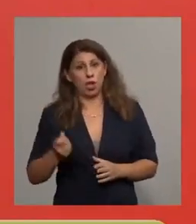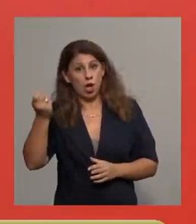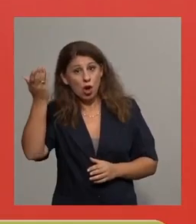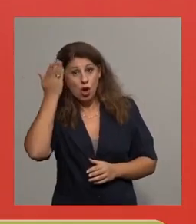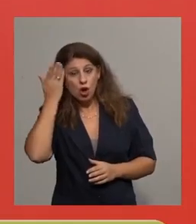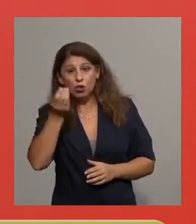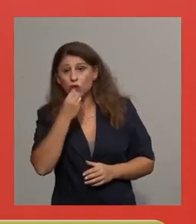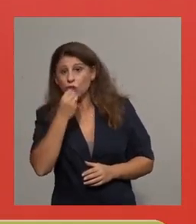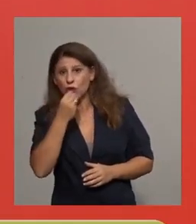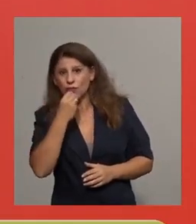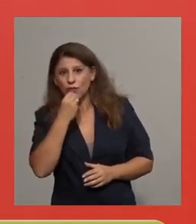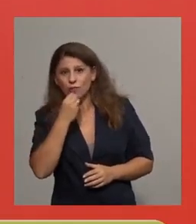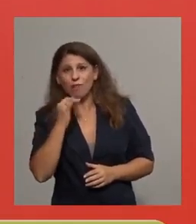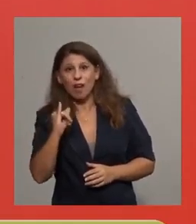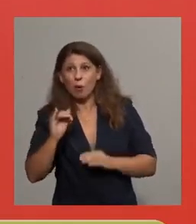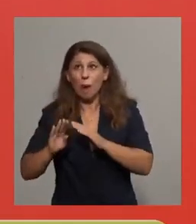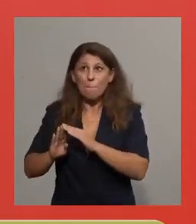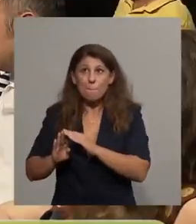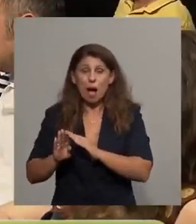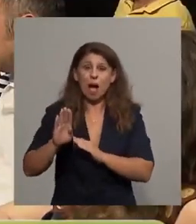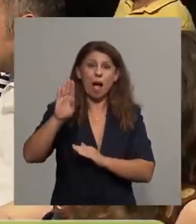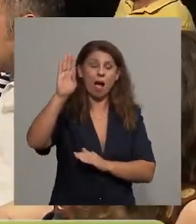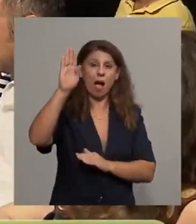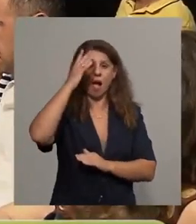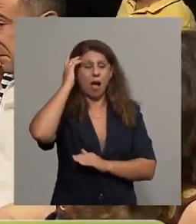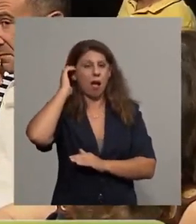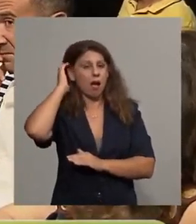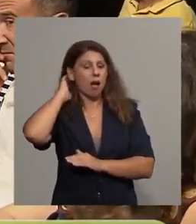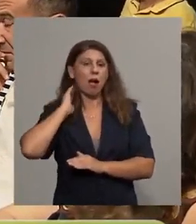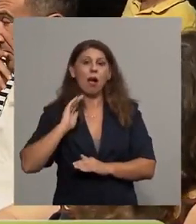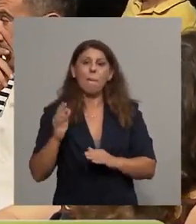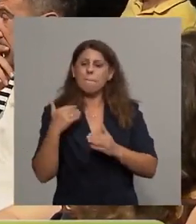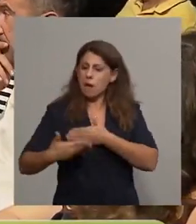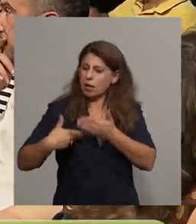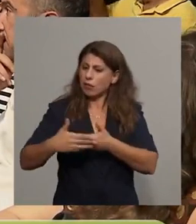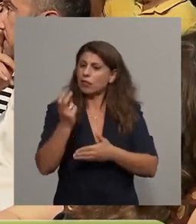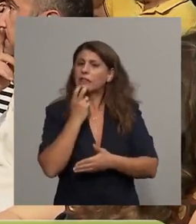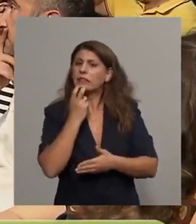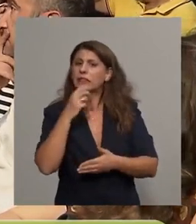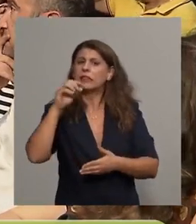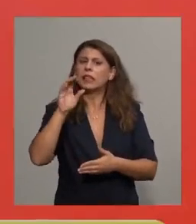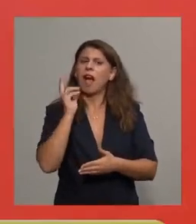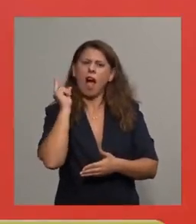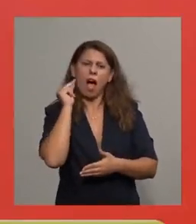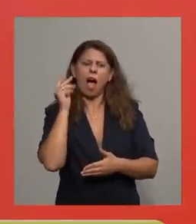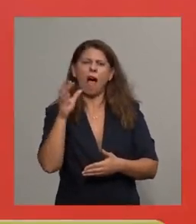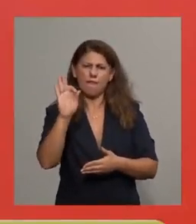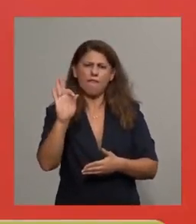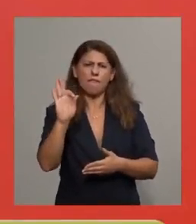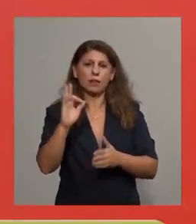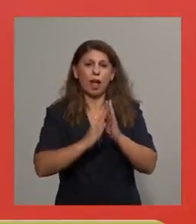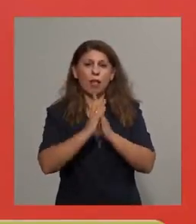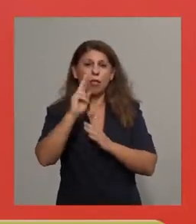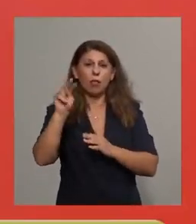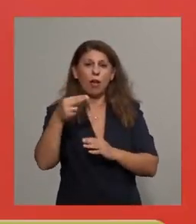των τροφίμων επίσης εκτινάσεται. Η παραδοσιακή φέτα φτάνει να πωλείται 12 ευρώ το